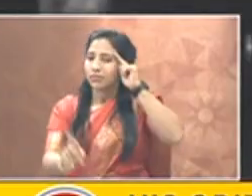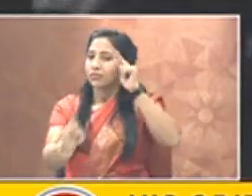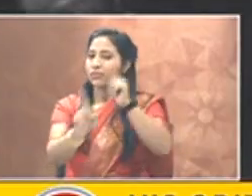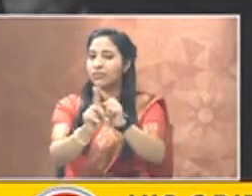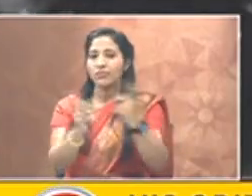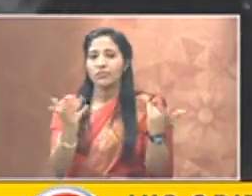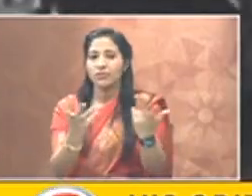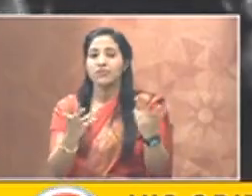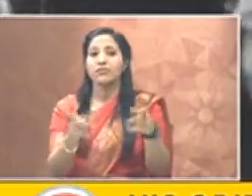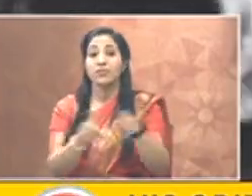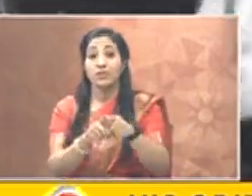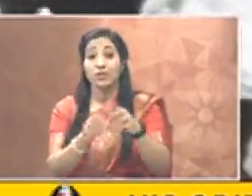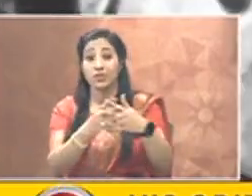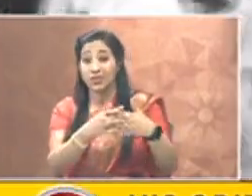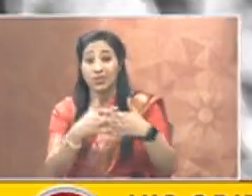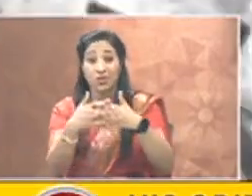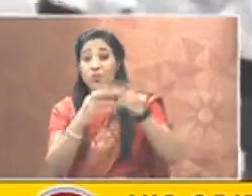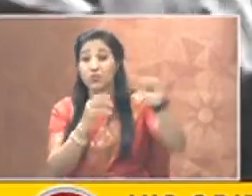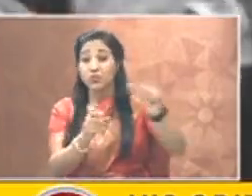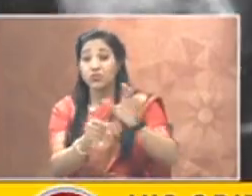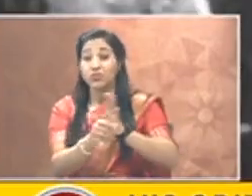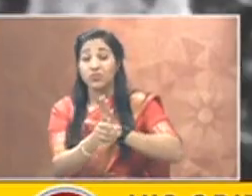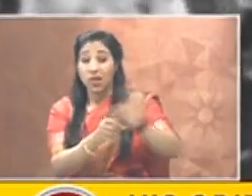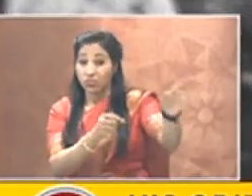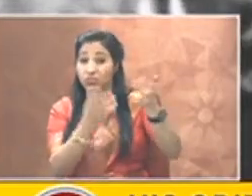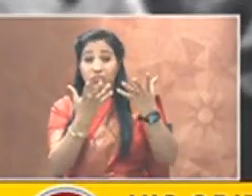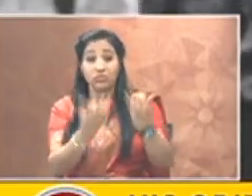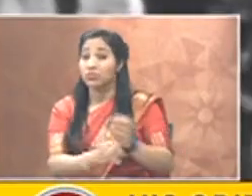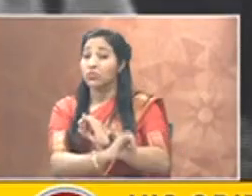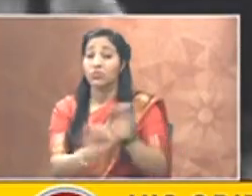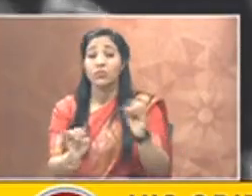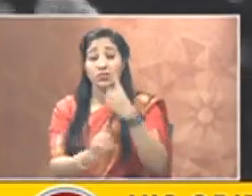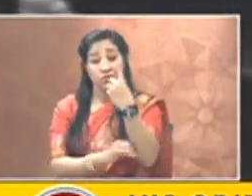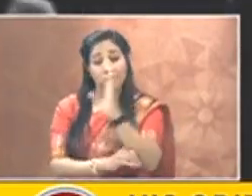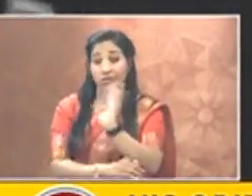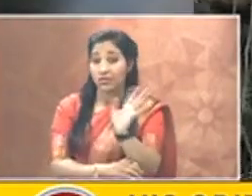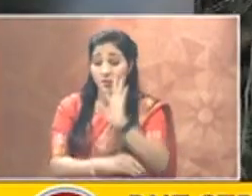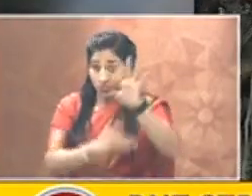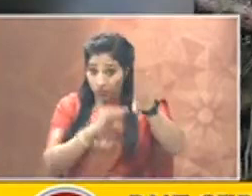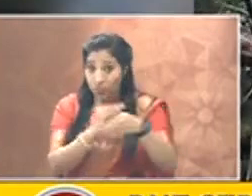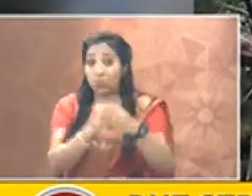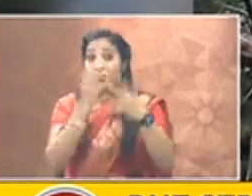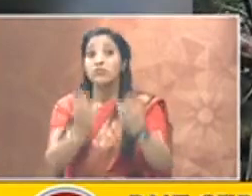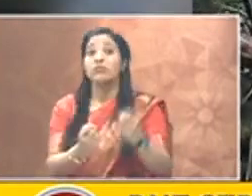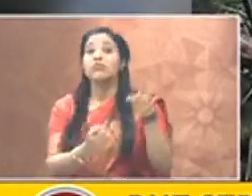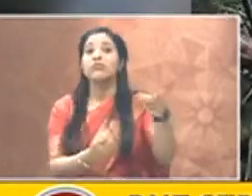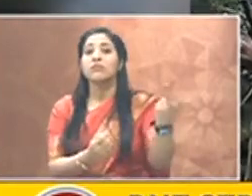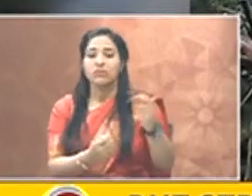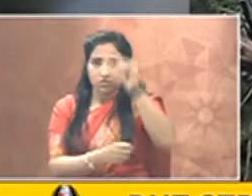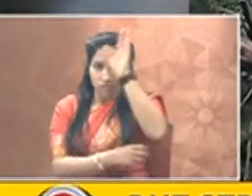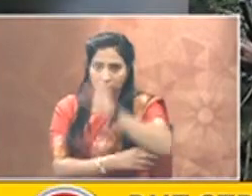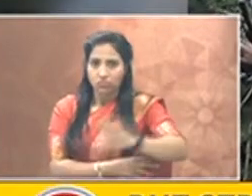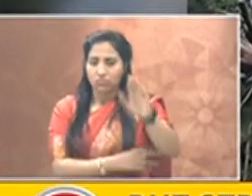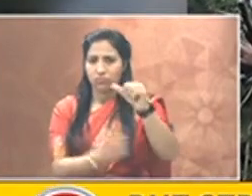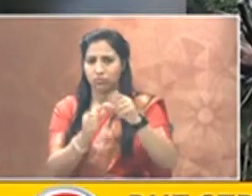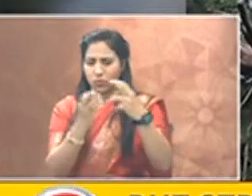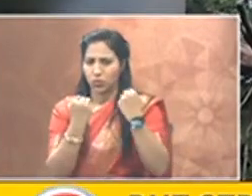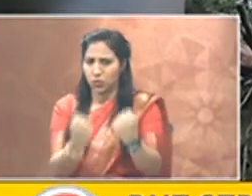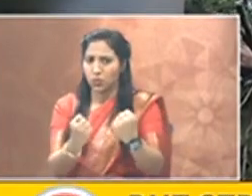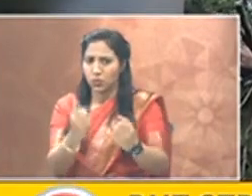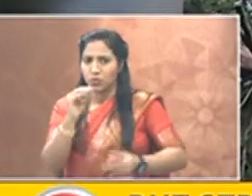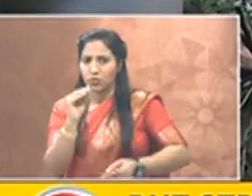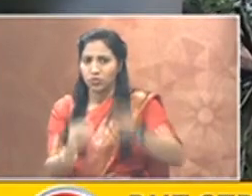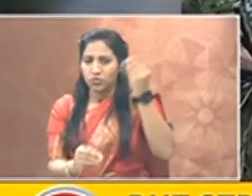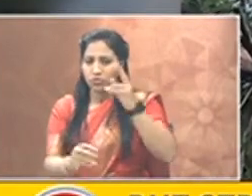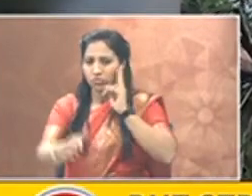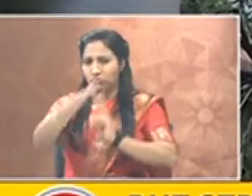उद्देश्य सिर्फ विदेशियों को देश से बाहर निकालना ही नहीं, बल्कि देश को आर्थिक मजबूती देने